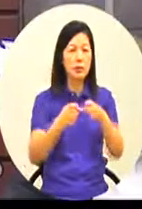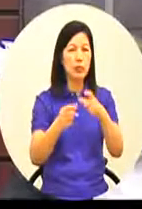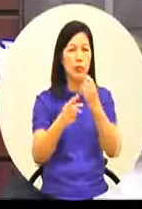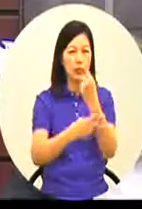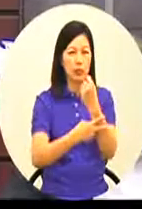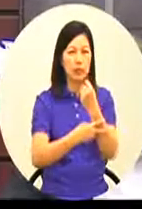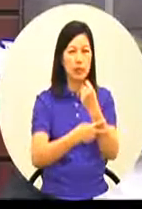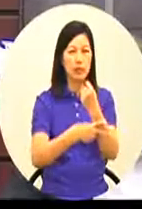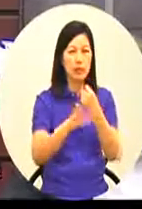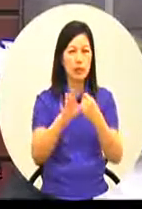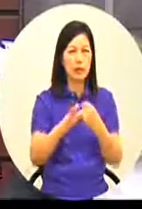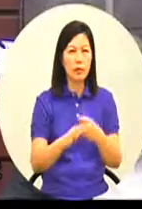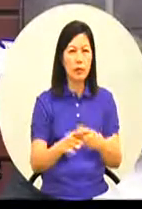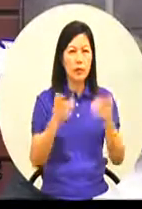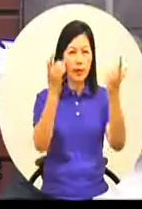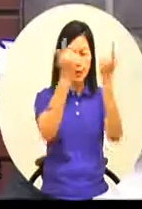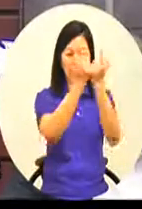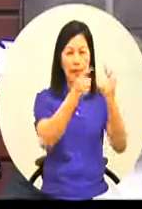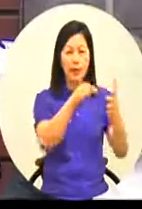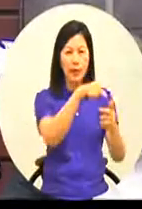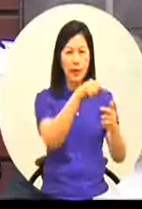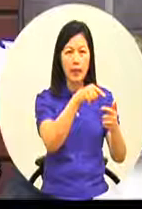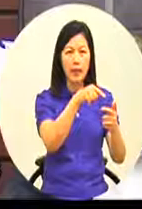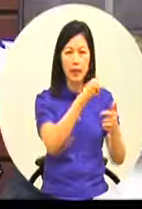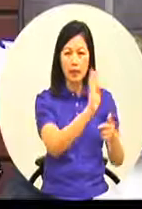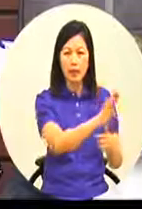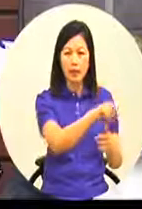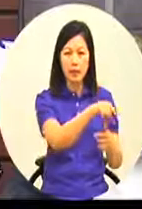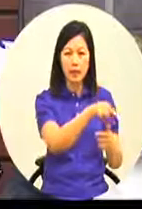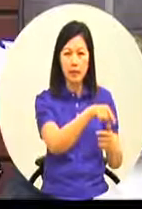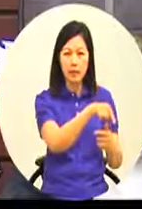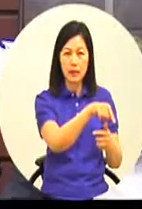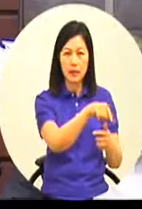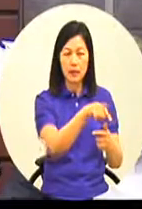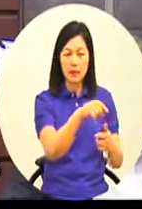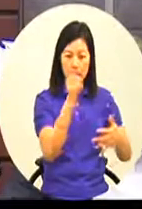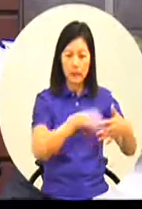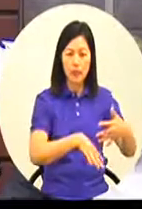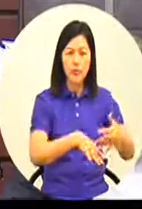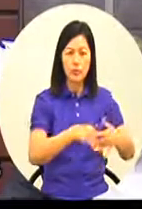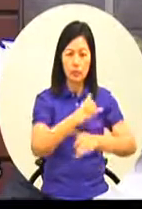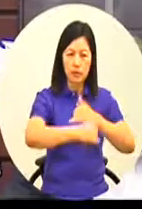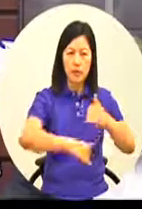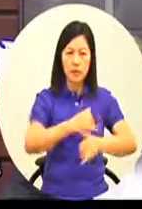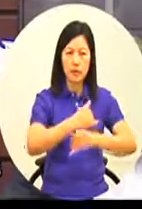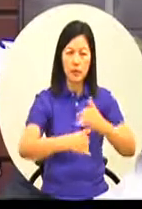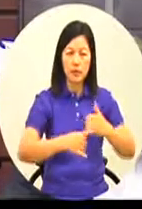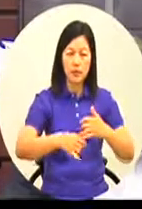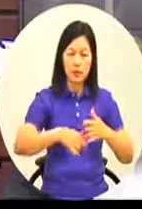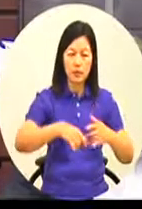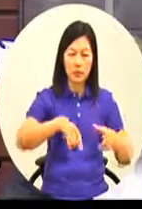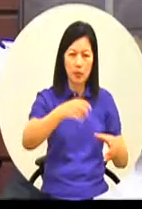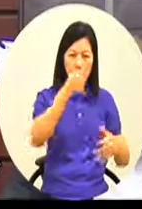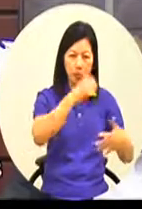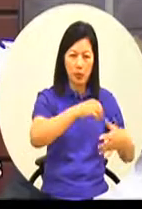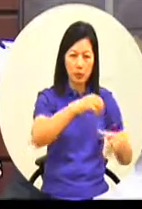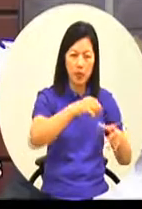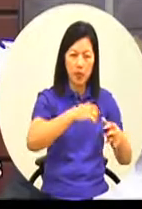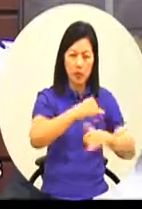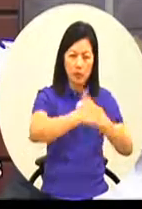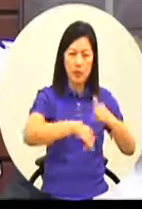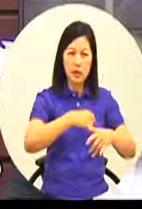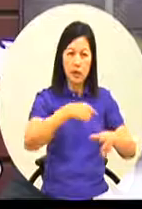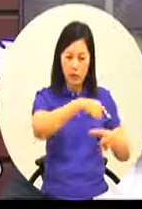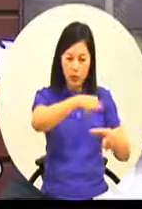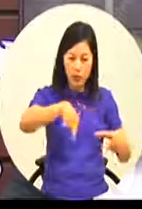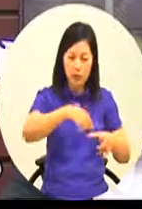两段。 北边到对。 外海部分哈，就是我们进纳入生活哈，生活圈里面了。 高雄生活圈道路。 对，